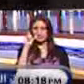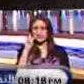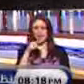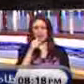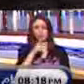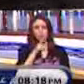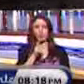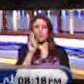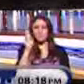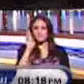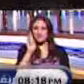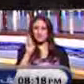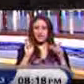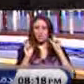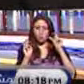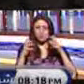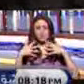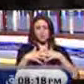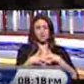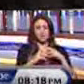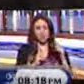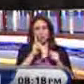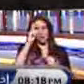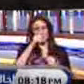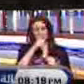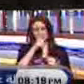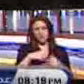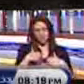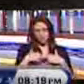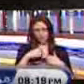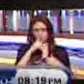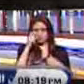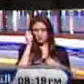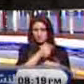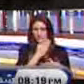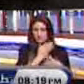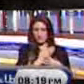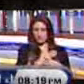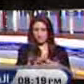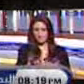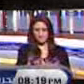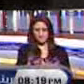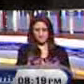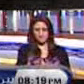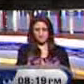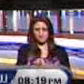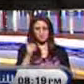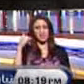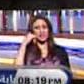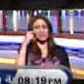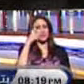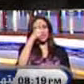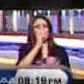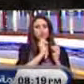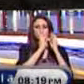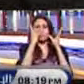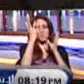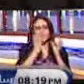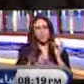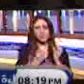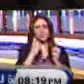الرسمي للدولة الليبية التي نتواصل معها صباحا ومساء من أجل الاطمئنان على المصريين في